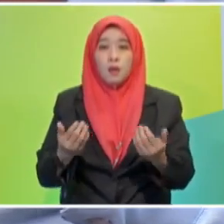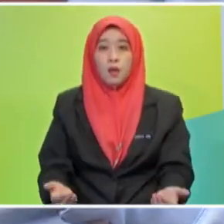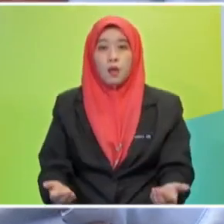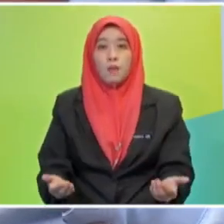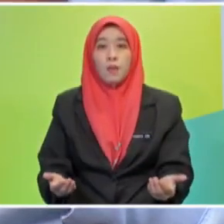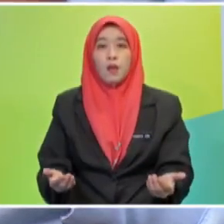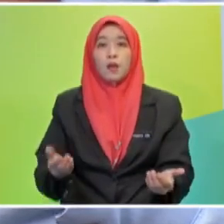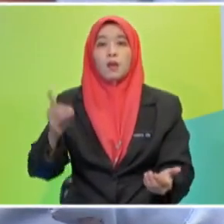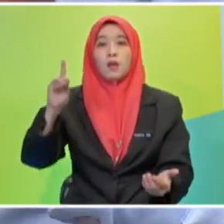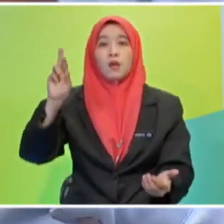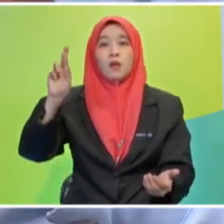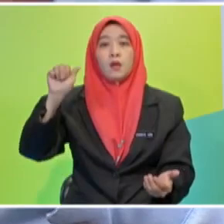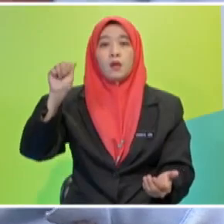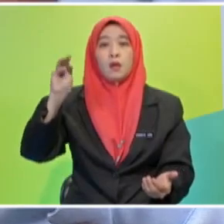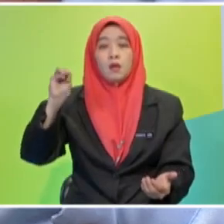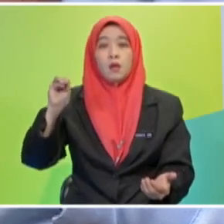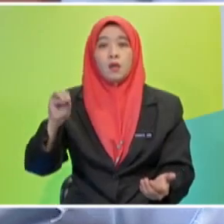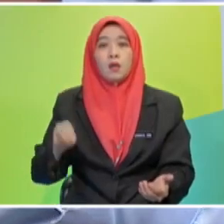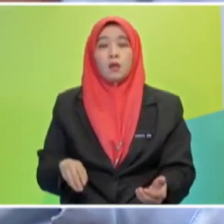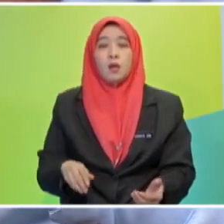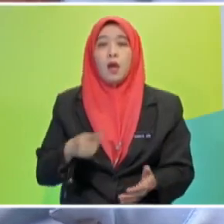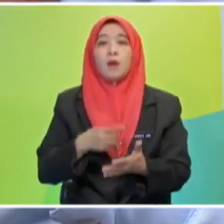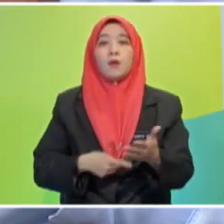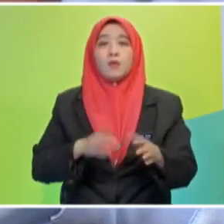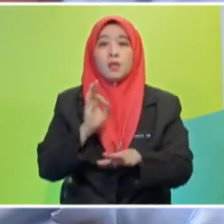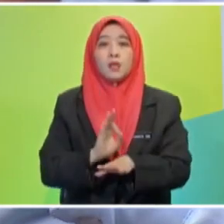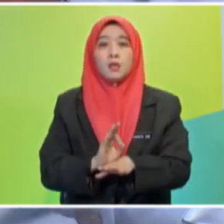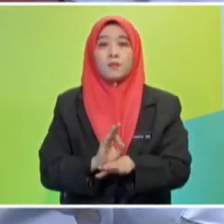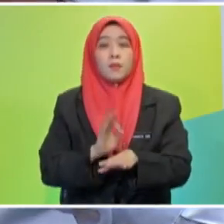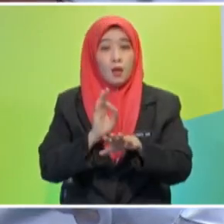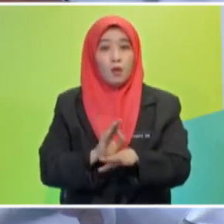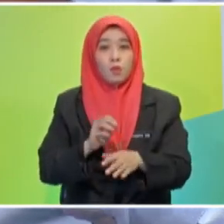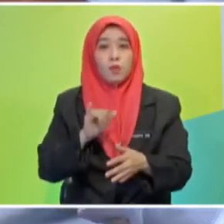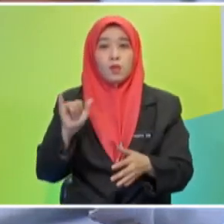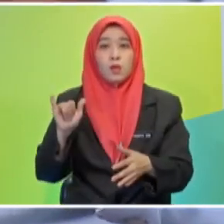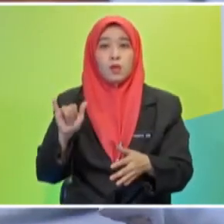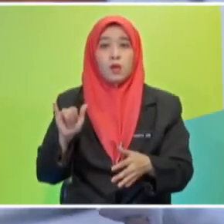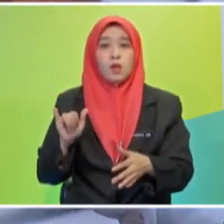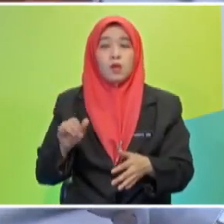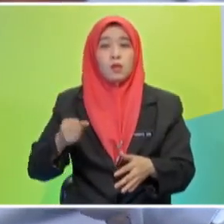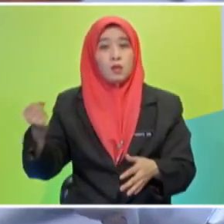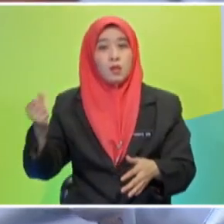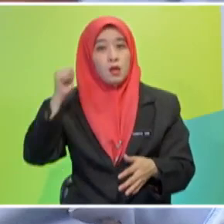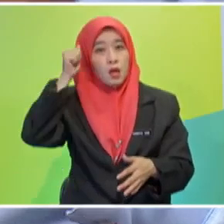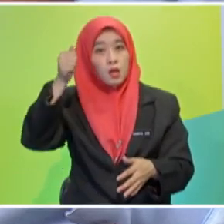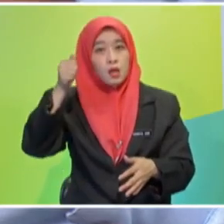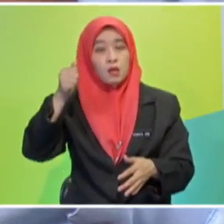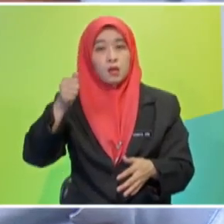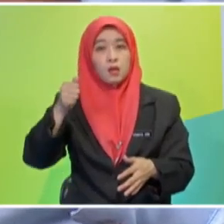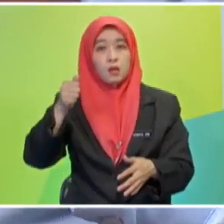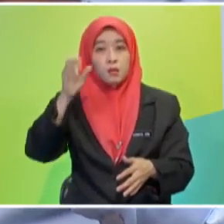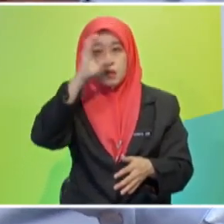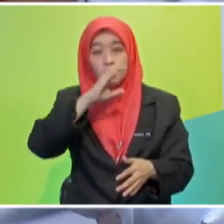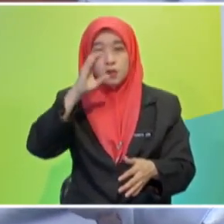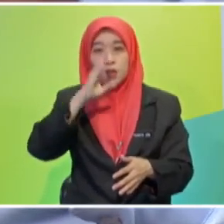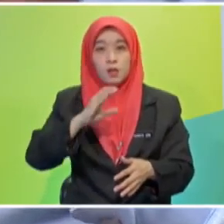sensor keseimbangan drum. Okey, apa fungsi dia, Aiman? Boleh baca? Fungsinya sensor akan mengesan perubahan dan menghantar isyarat